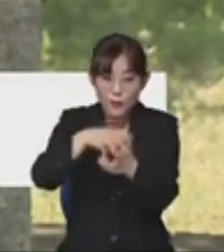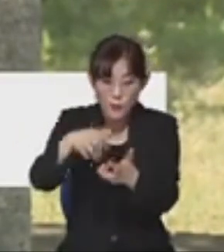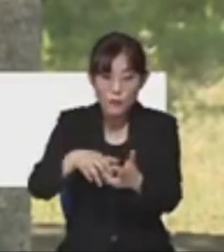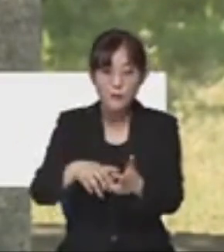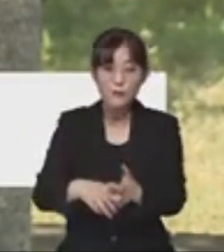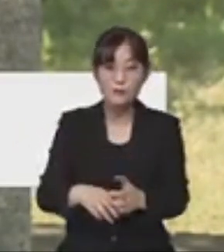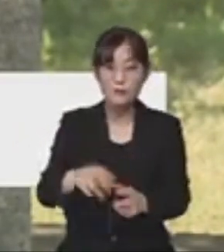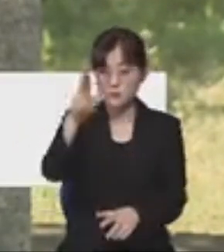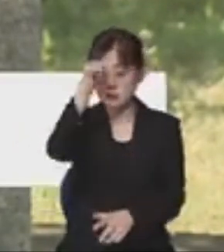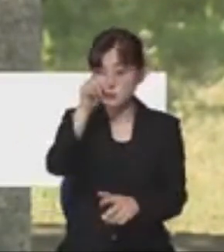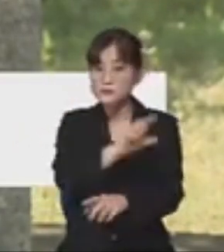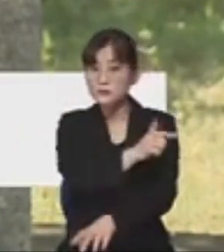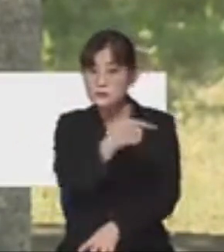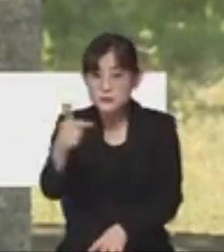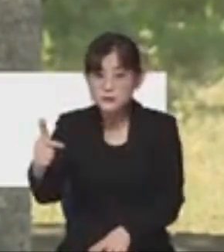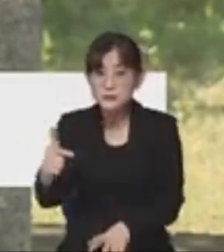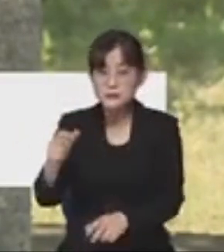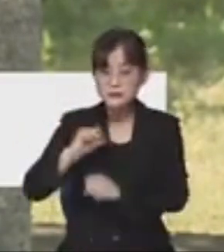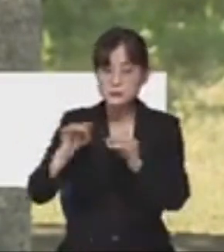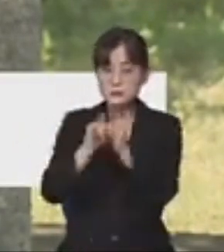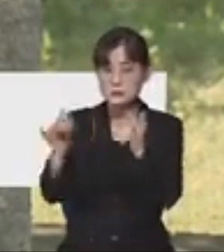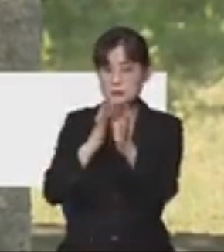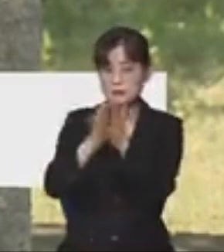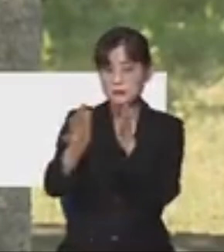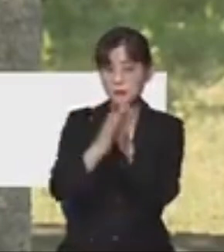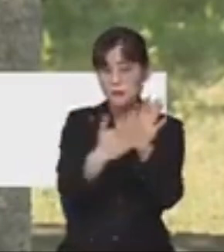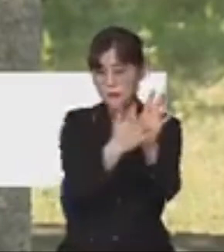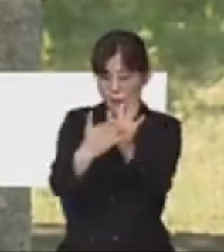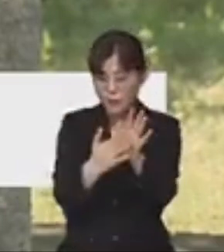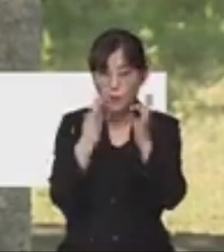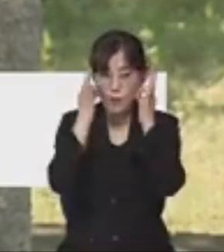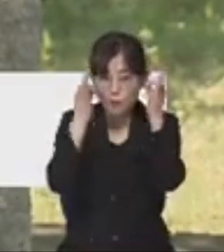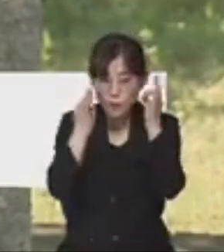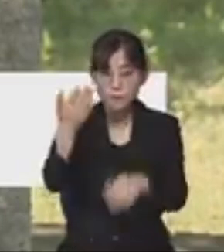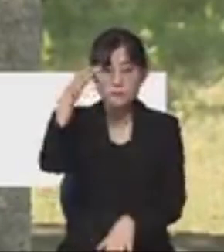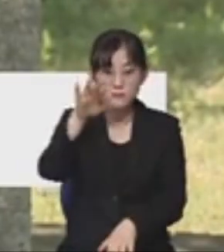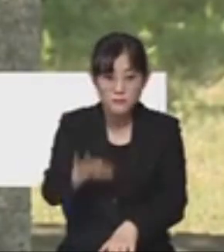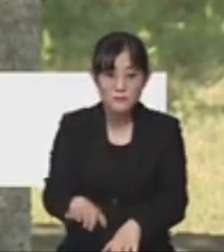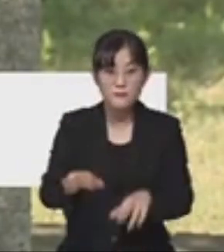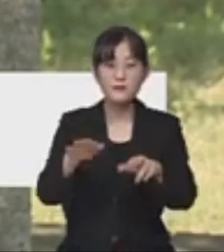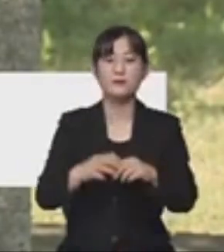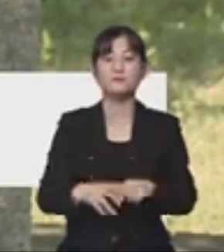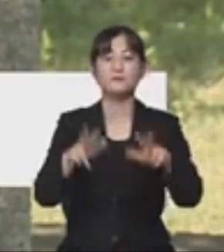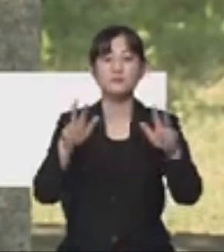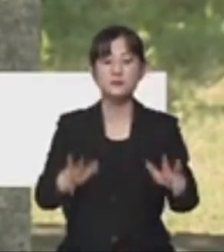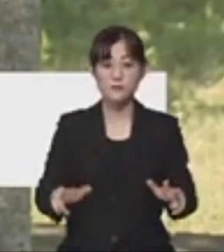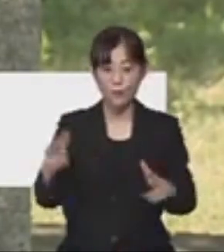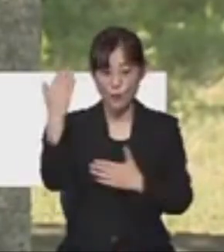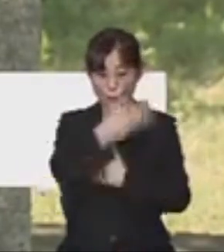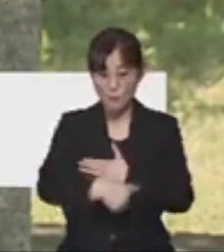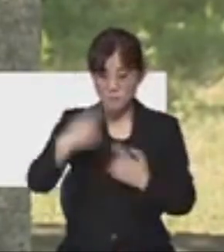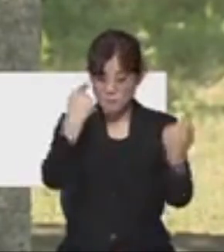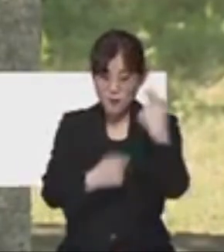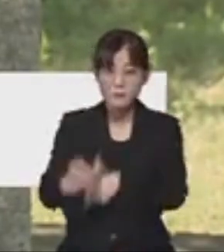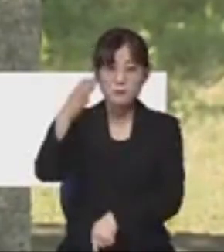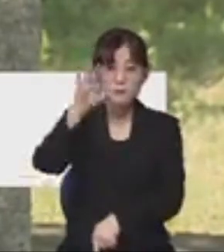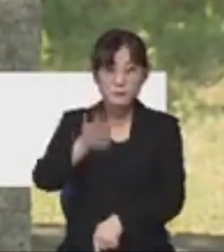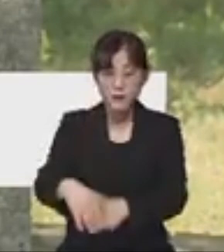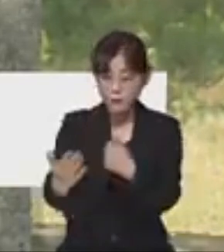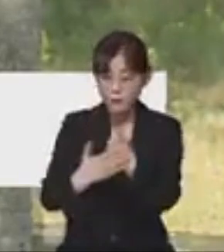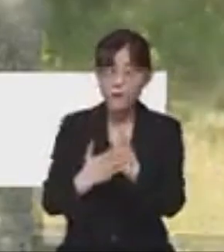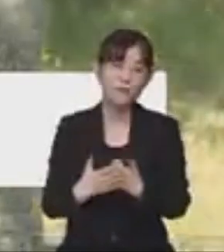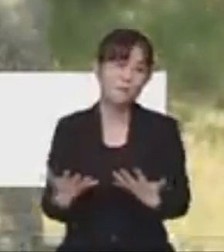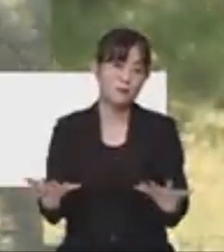그 시위 질서 회복을 위해서 노력을 했을 뿐인데 이렇게 모말라 다쳤는데 국가에서는 아무런 대책도